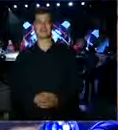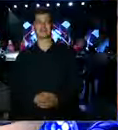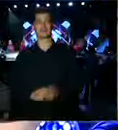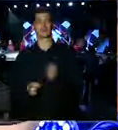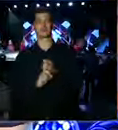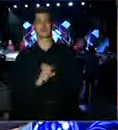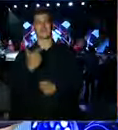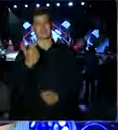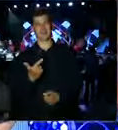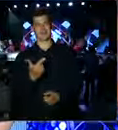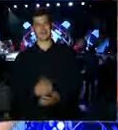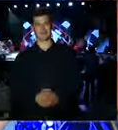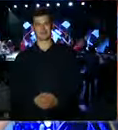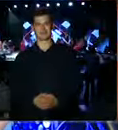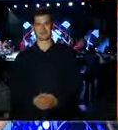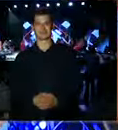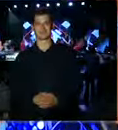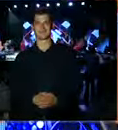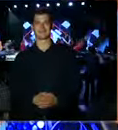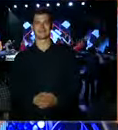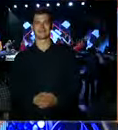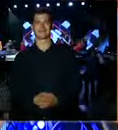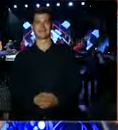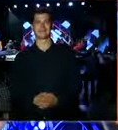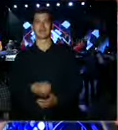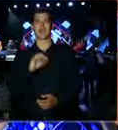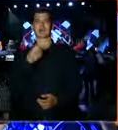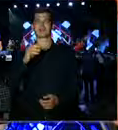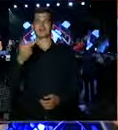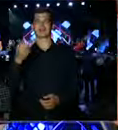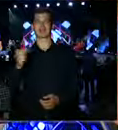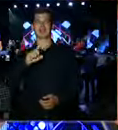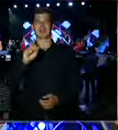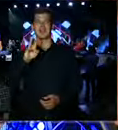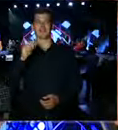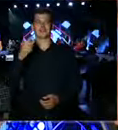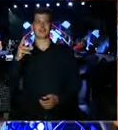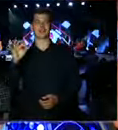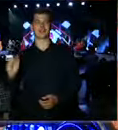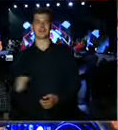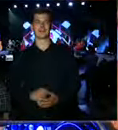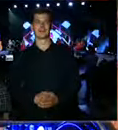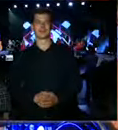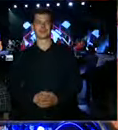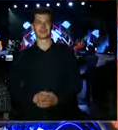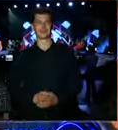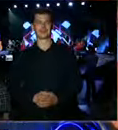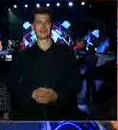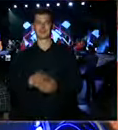Numer 2! Adrianna Zawadzińska!